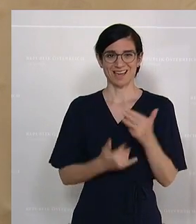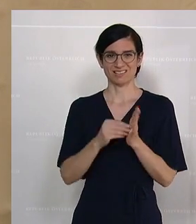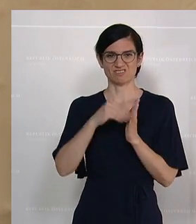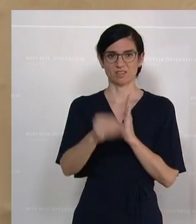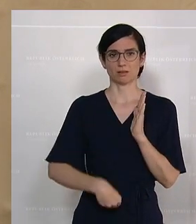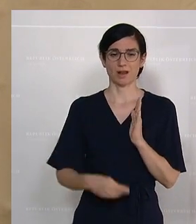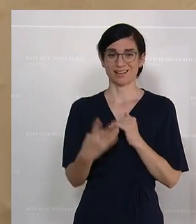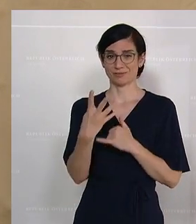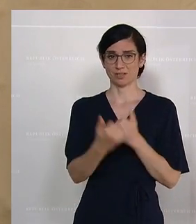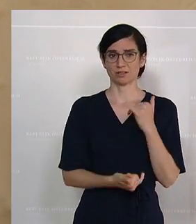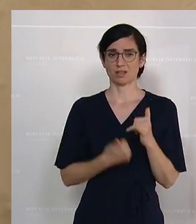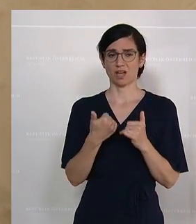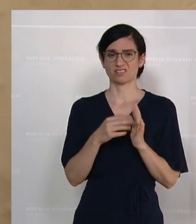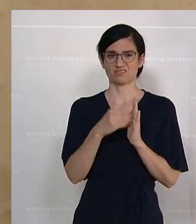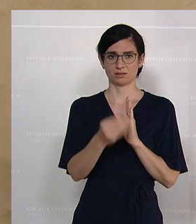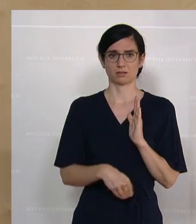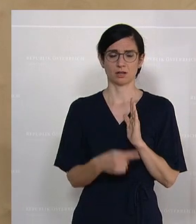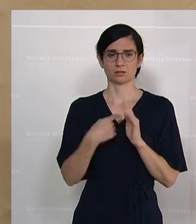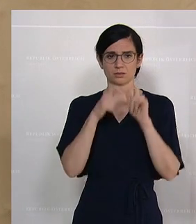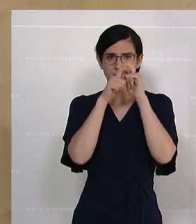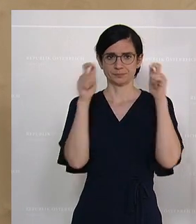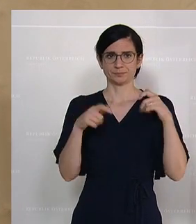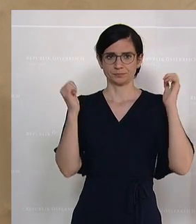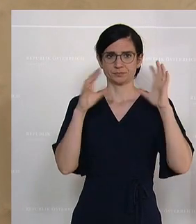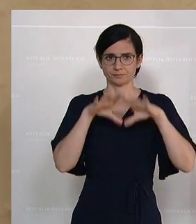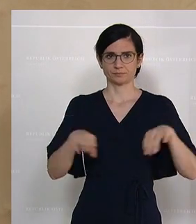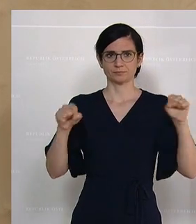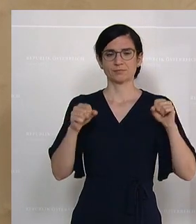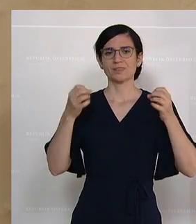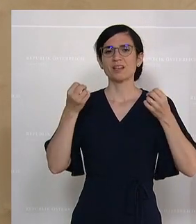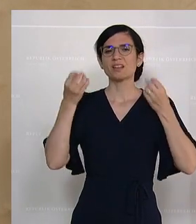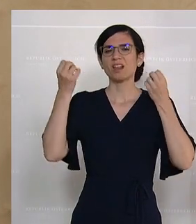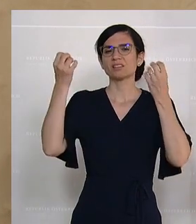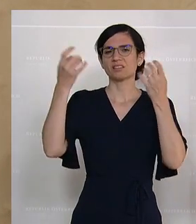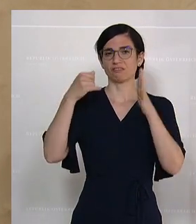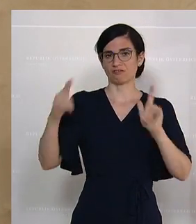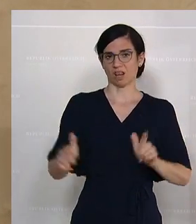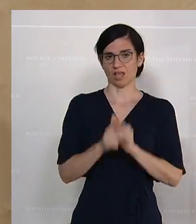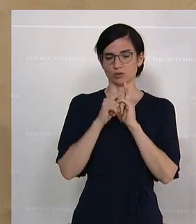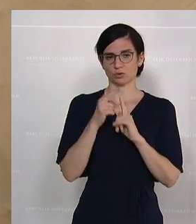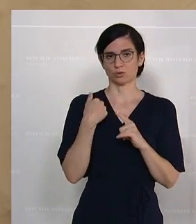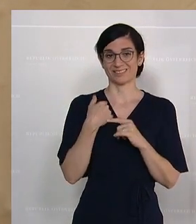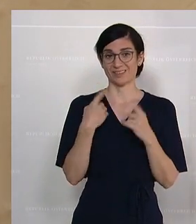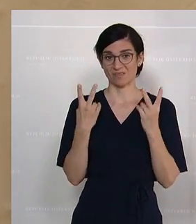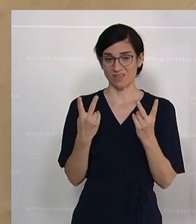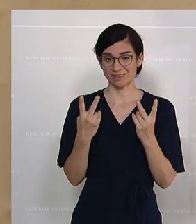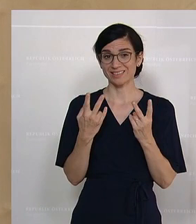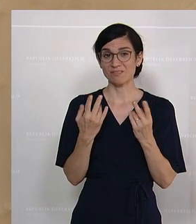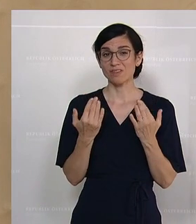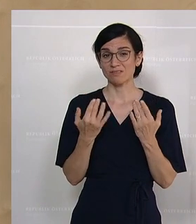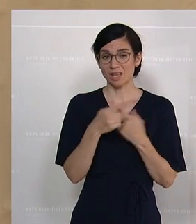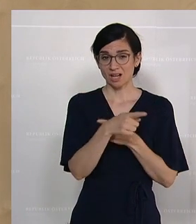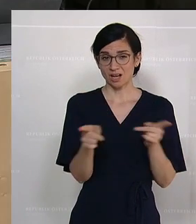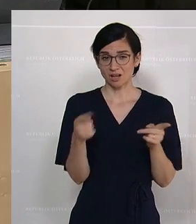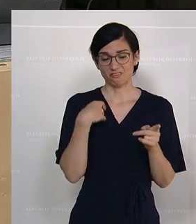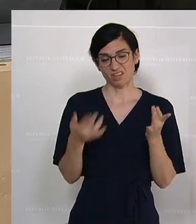einen vierjahresvertrag eine rahmenvereinbarung für kreativleistungen im wert von sage und schreibe und jetzt müssen sie eigentlich vom